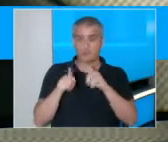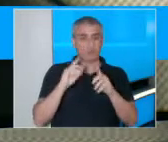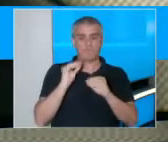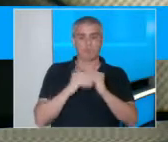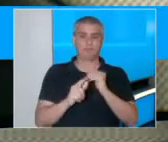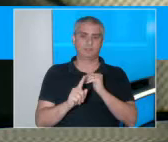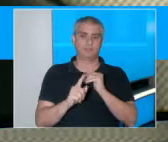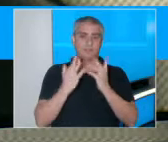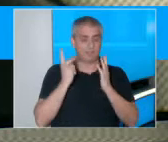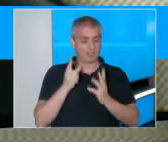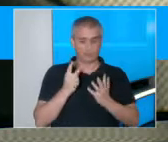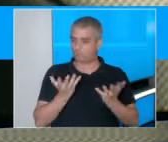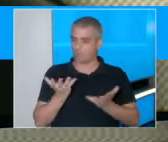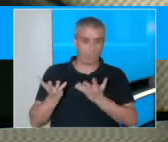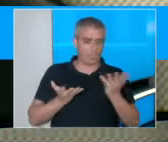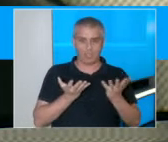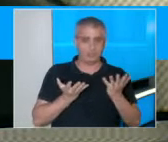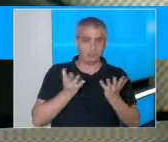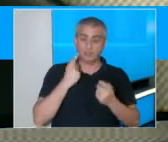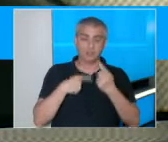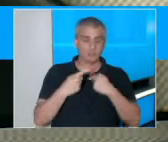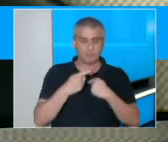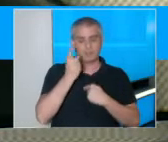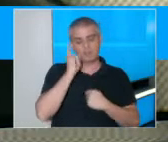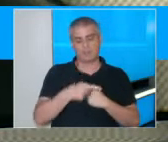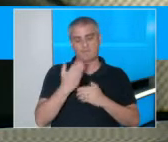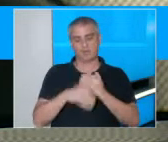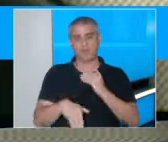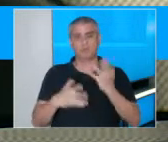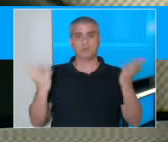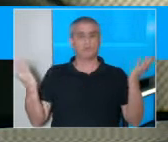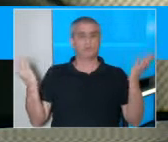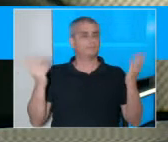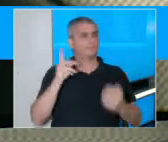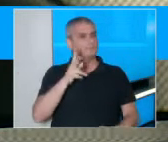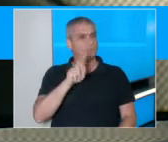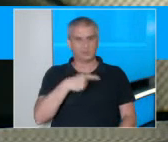סיימת. אבל כשיש לך תפוח אדמה לוהט על השולחן שש שנים, אתה חייב לגמור אותה. אבל אני רוצה ברשותך...